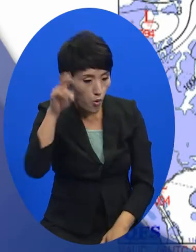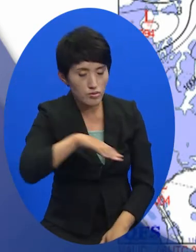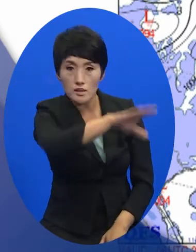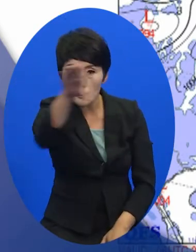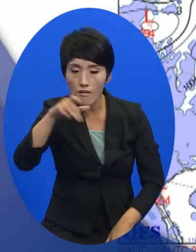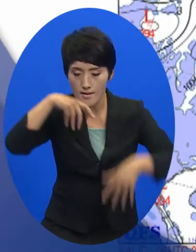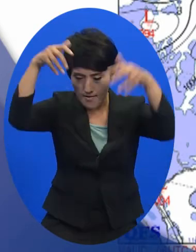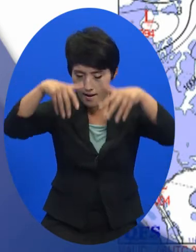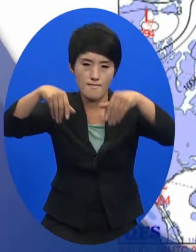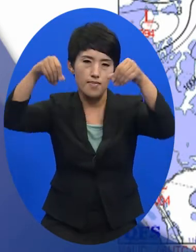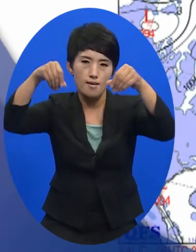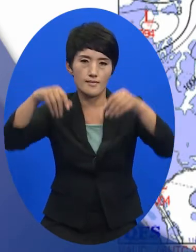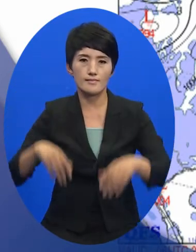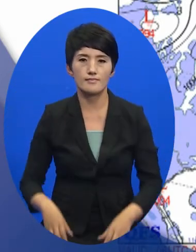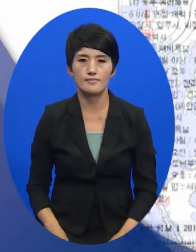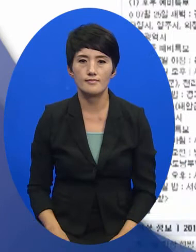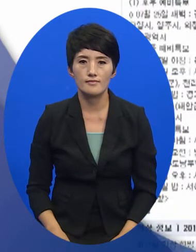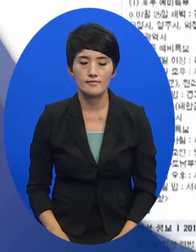그치겠습니다